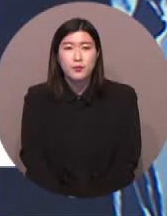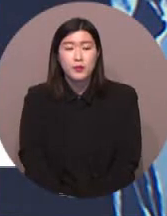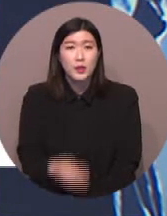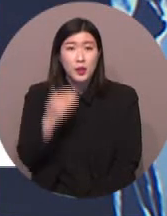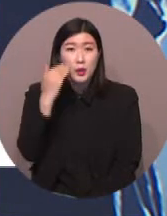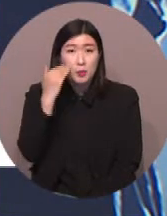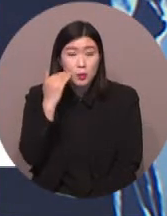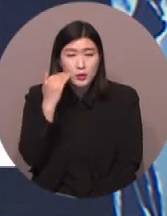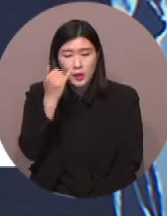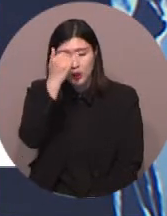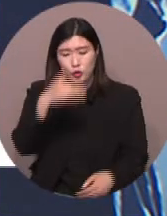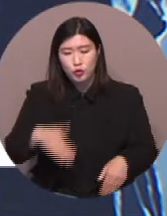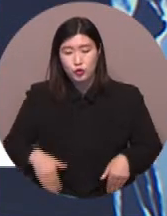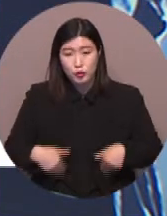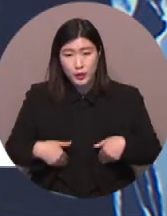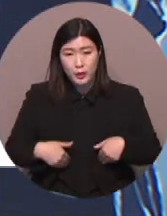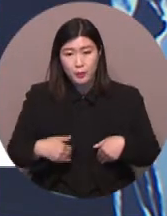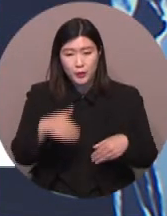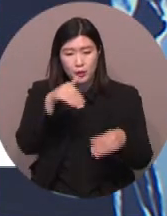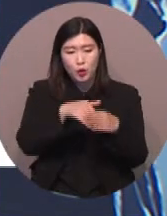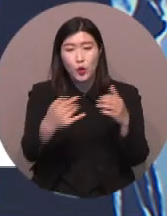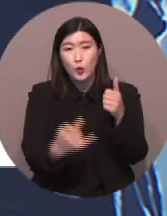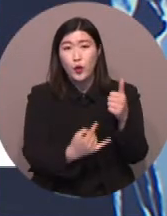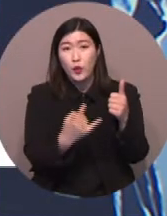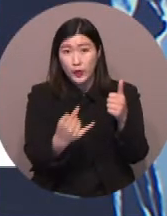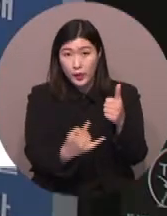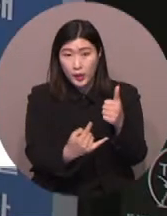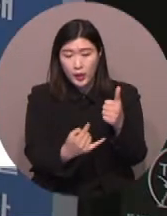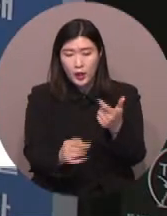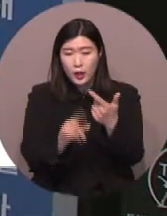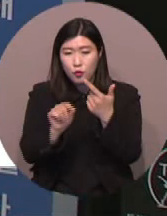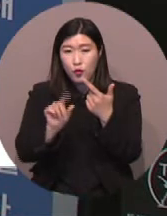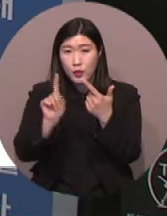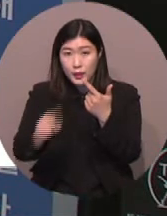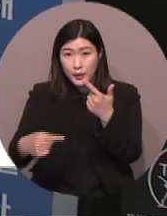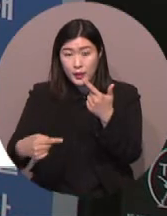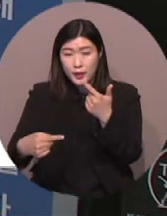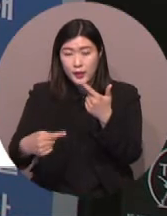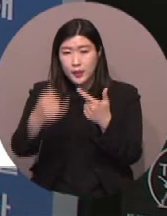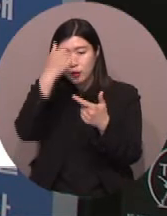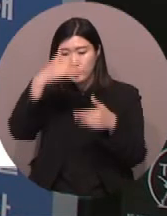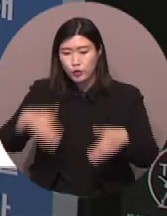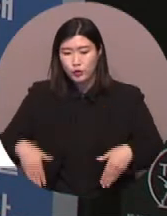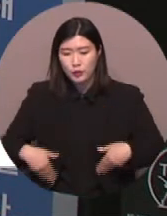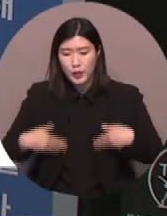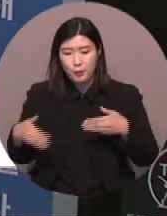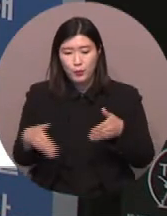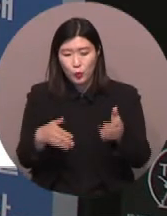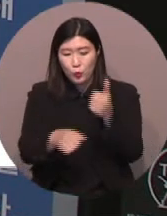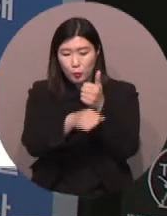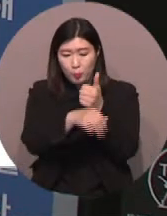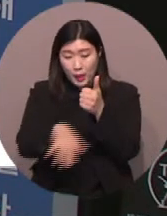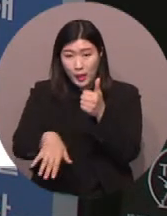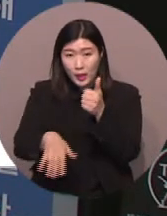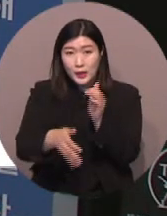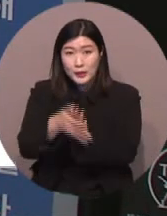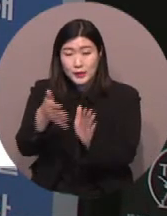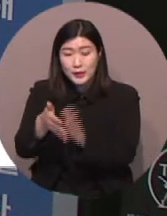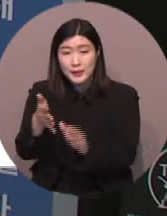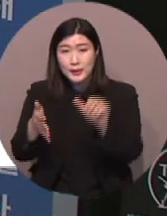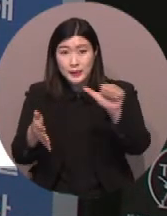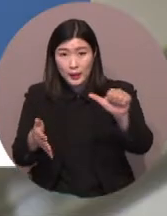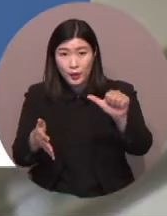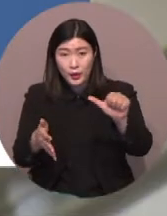더불어 민주당 충남도당 선거관리위원회가 다음달 지방선거에 나설 충남 지역 5개 시군 다섯 곳의